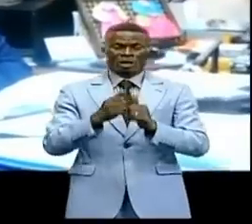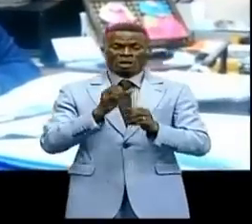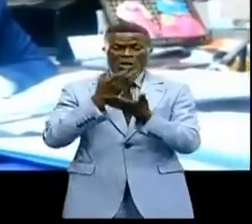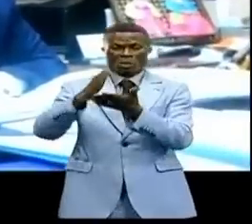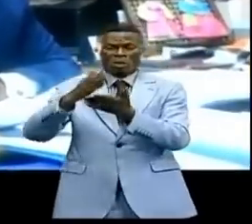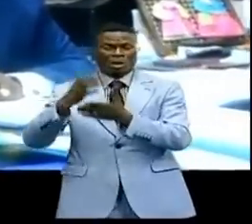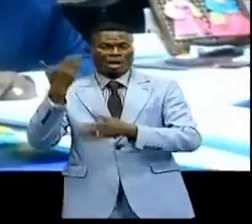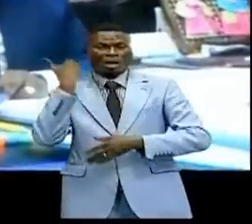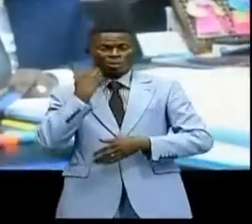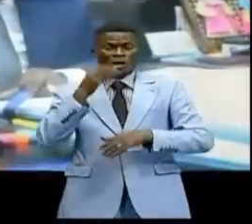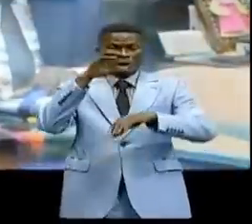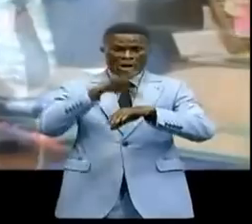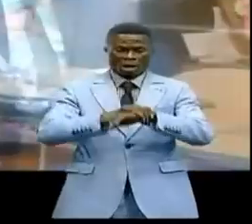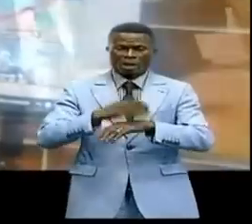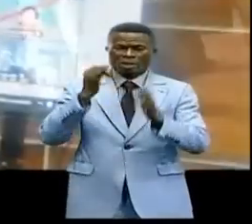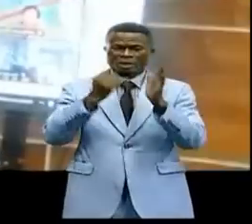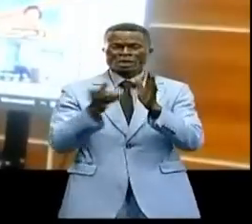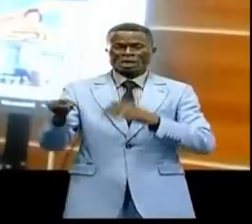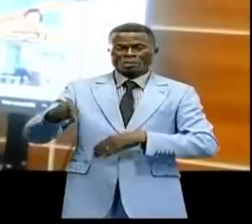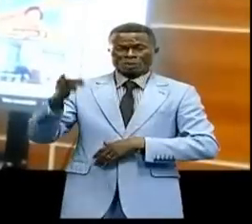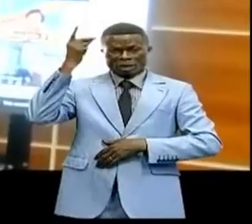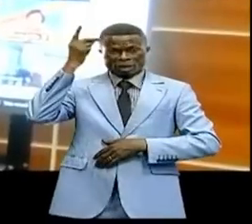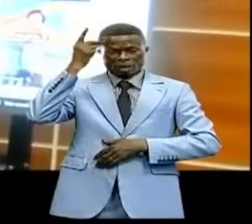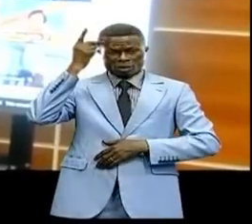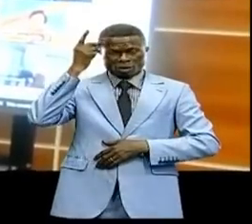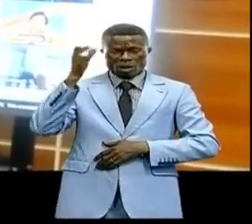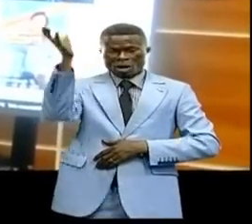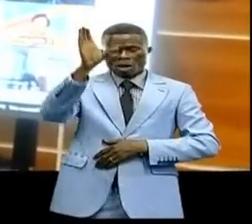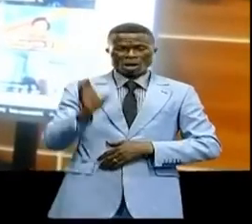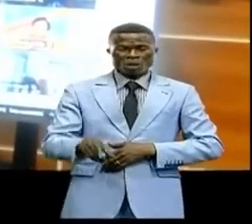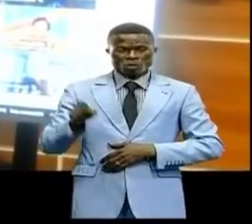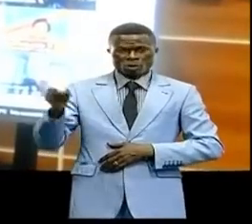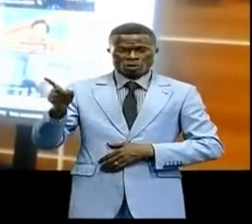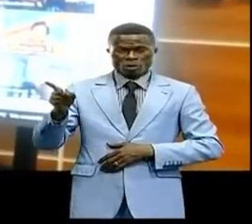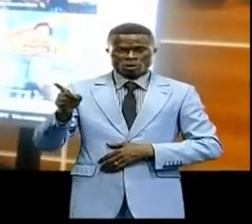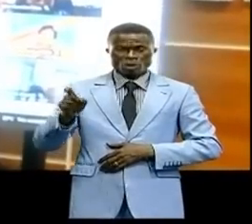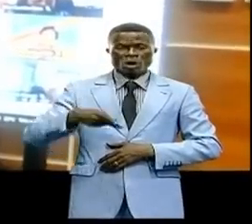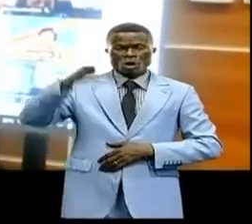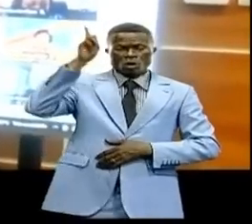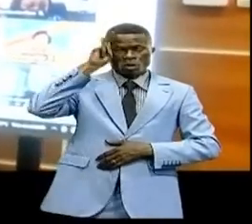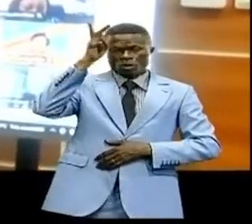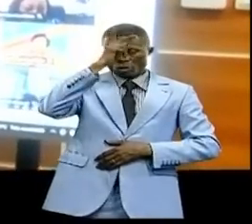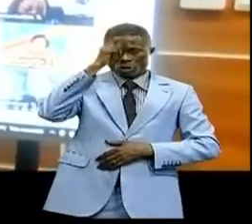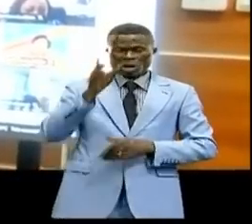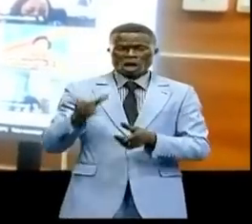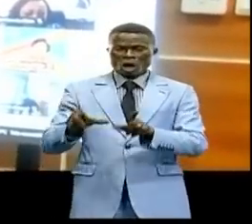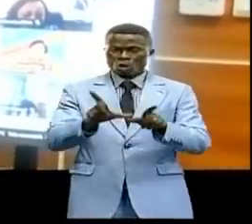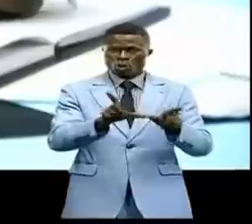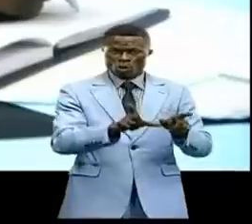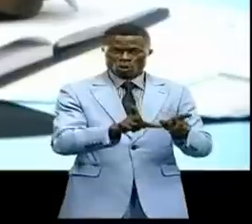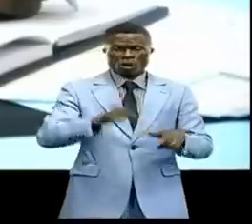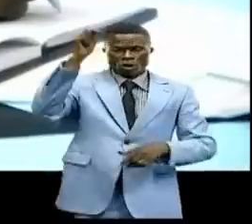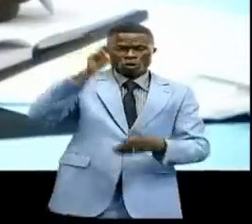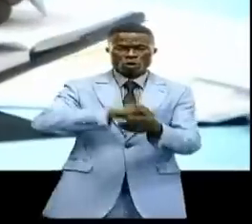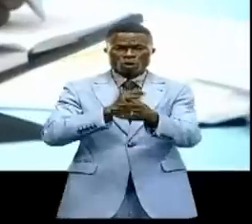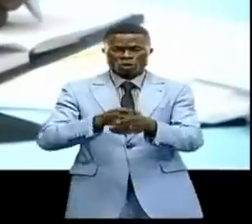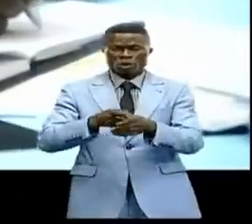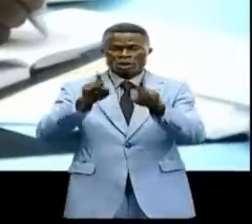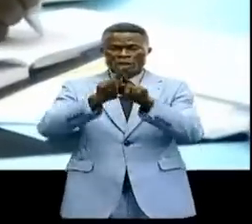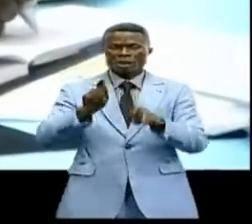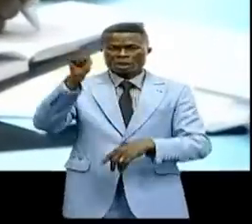contamination a été signalé dans 6 provinces, Kinshasa, Congo Central, Haut-Katanga, Lualaba, Nord-Kivu et